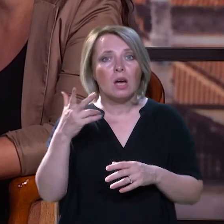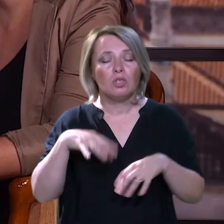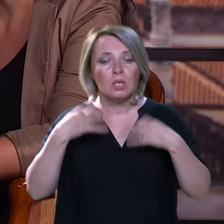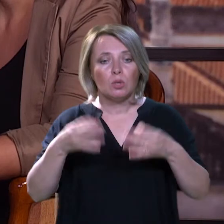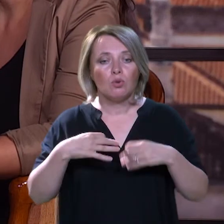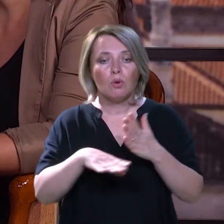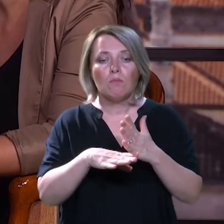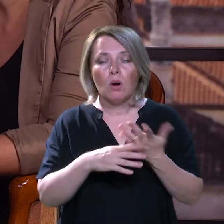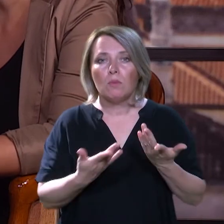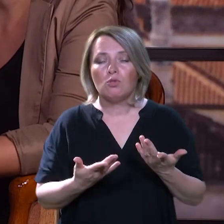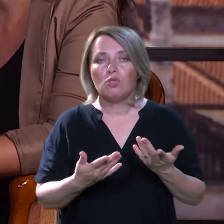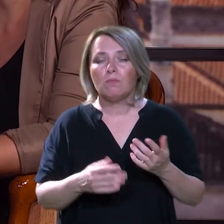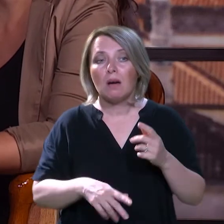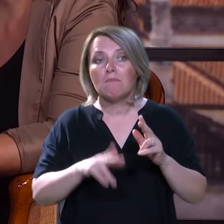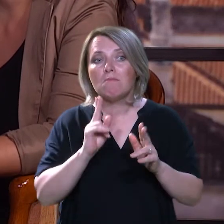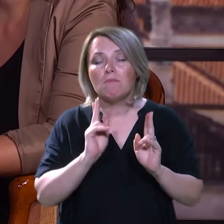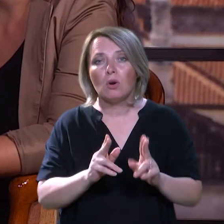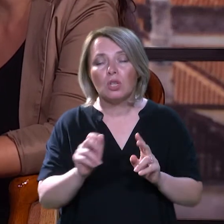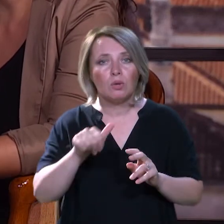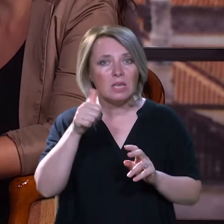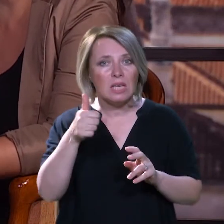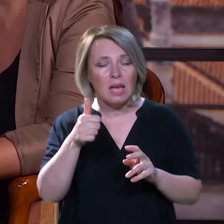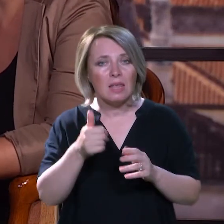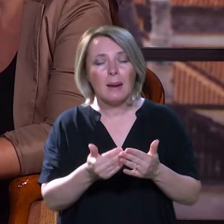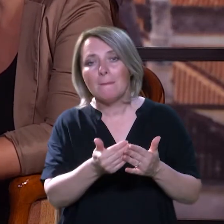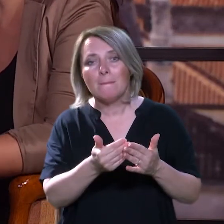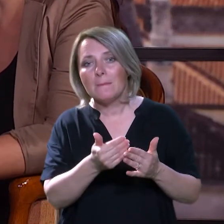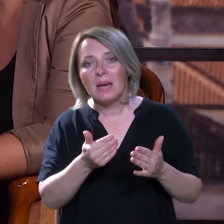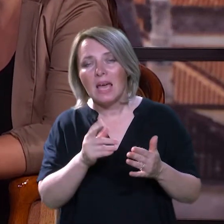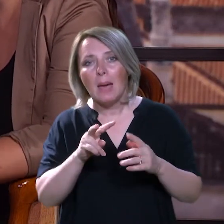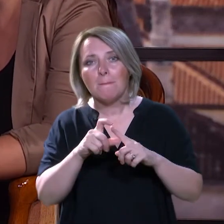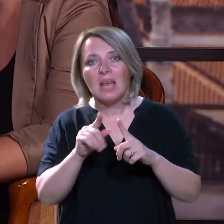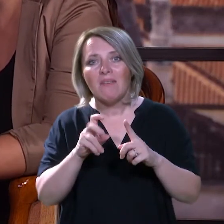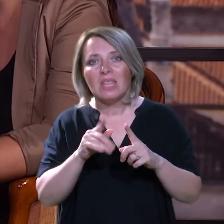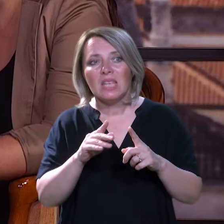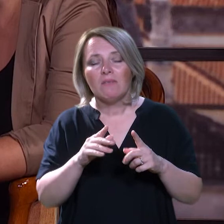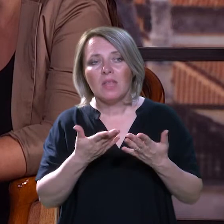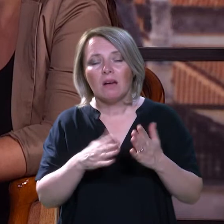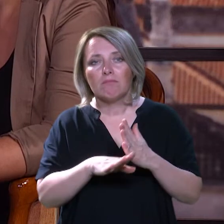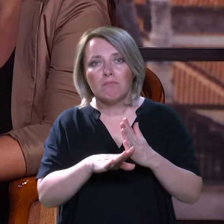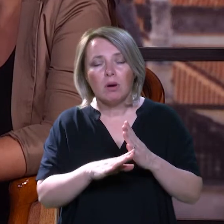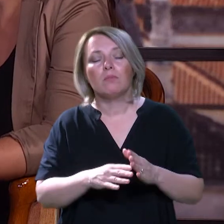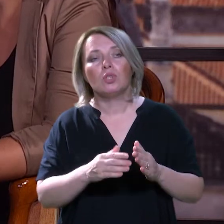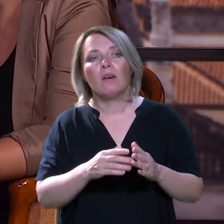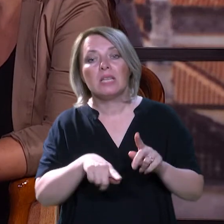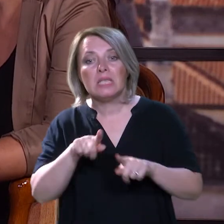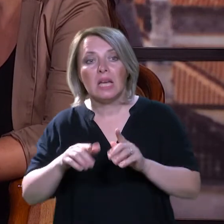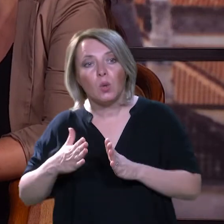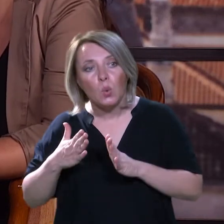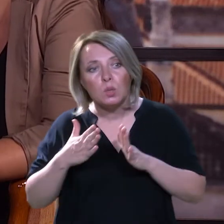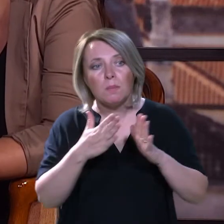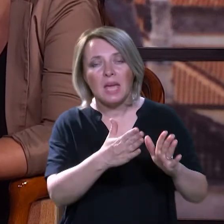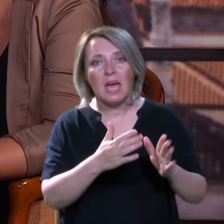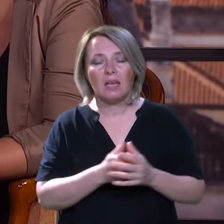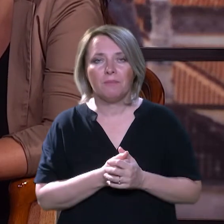stručnu pomoć. Pa možda je to jedan ono što smo i u startu rekli, preventivni razgovor, da vas neko usmjeri. Jer nekad mi se čini kad